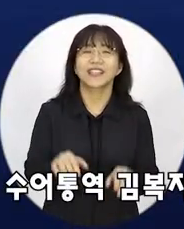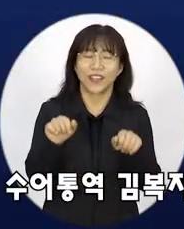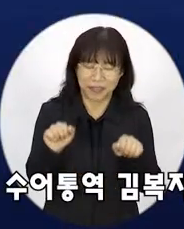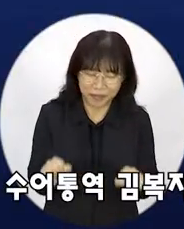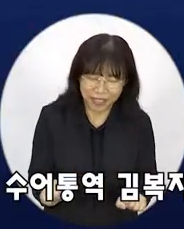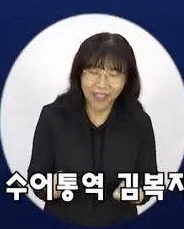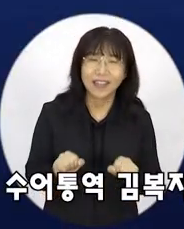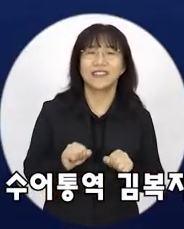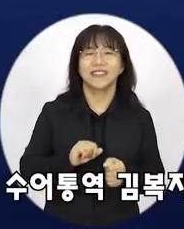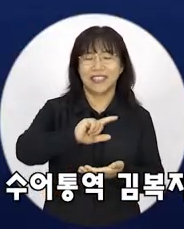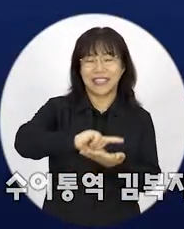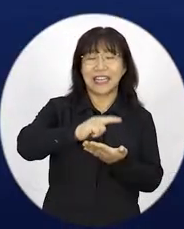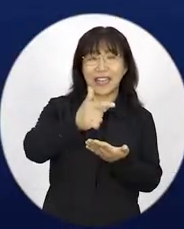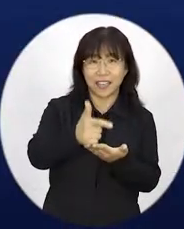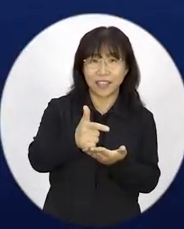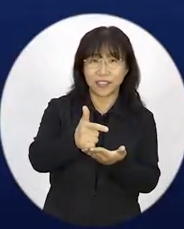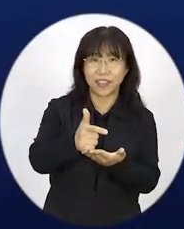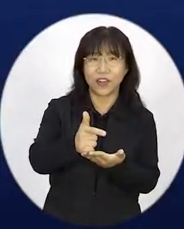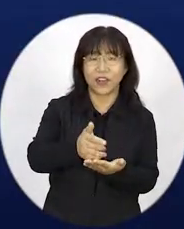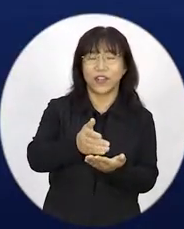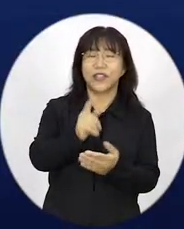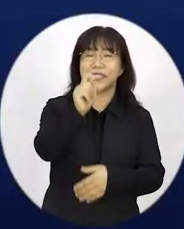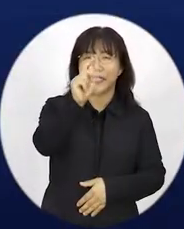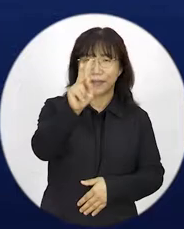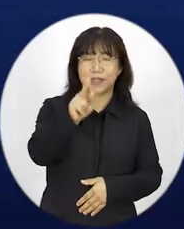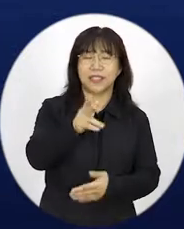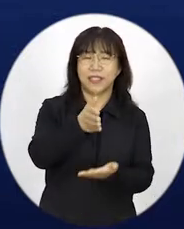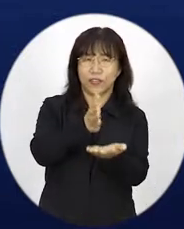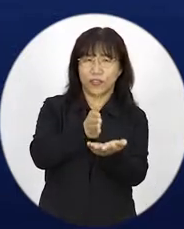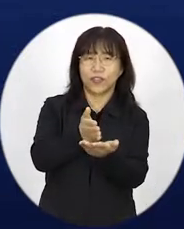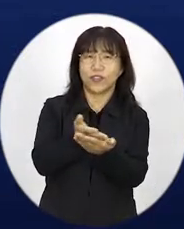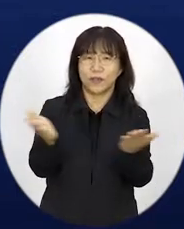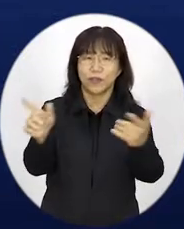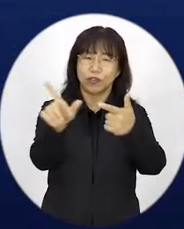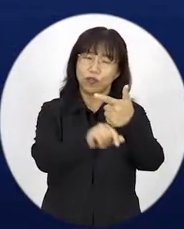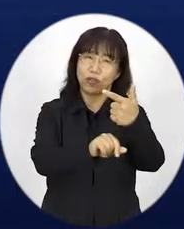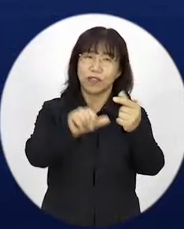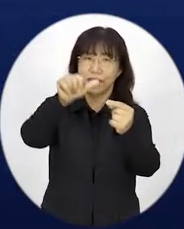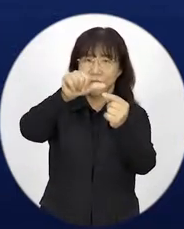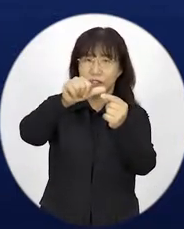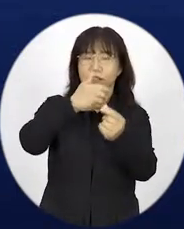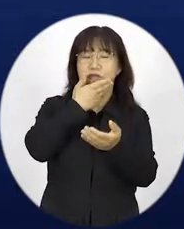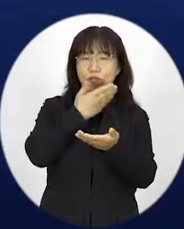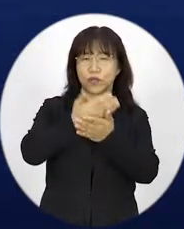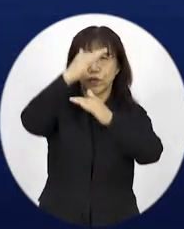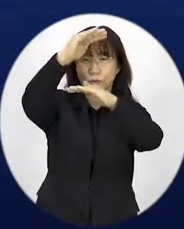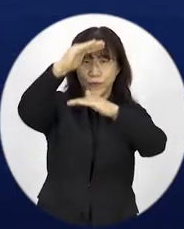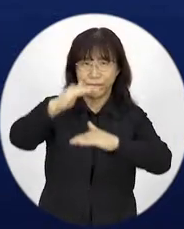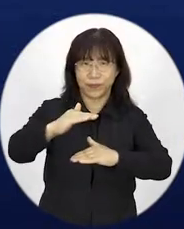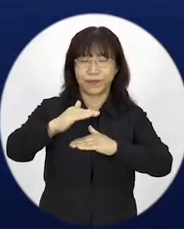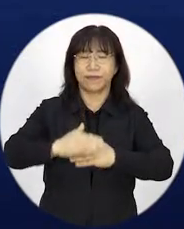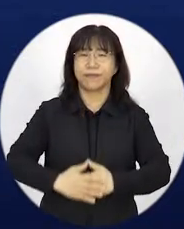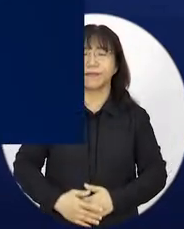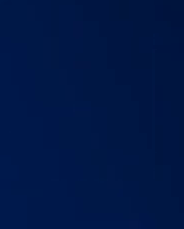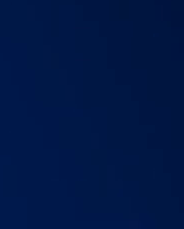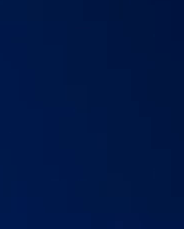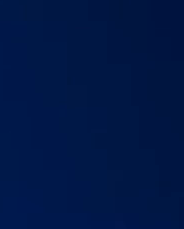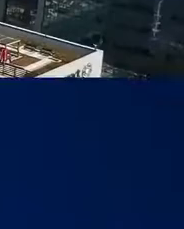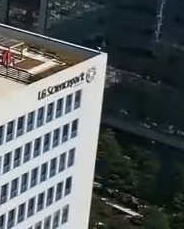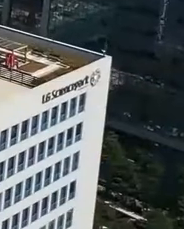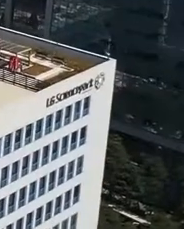국민 여러분 안녕하십니까? 아이강서TV 김민주입니다. 6월 다섯째 주 주간 주요 소식입니다.